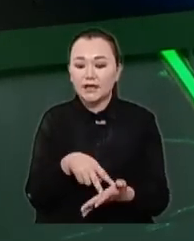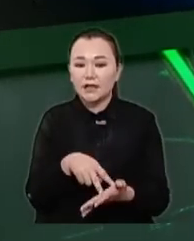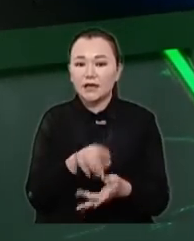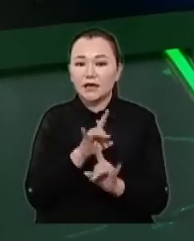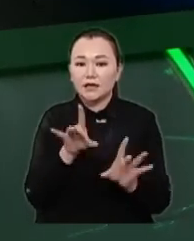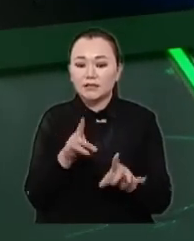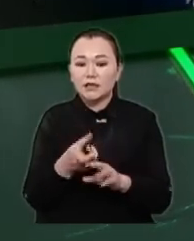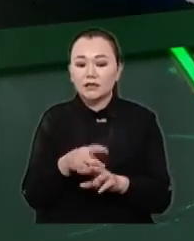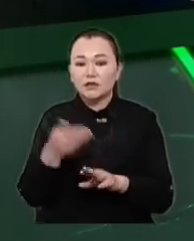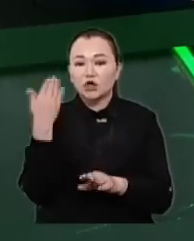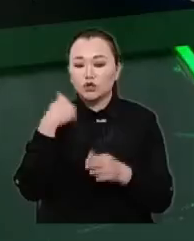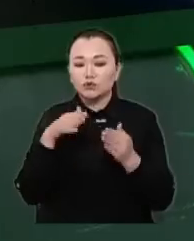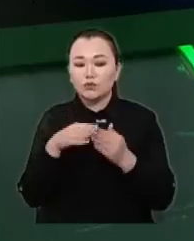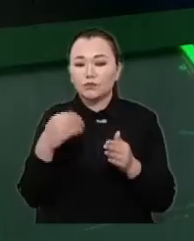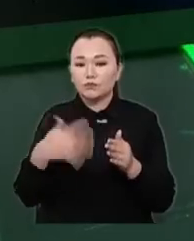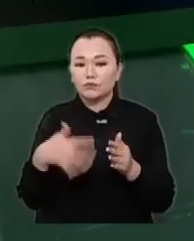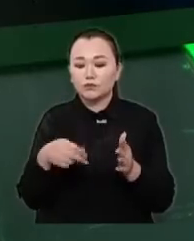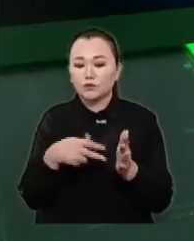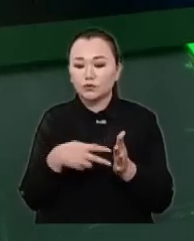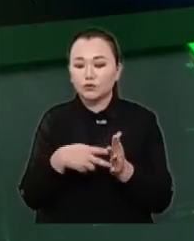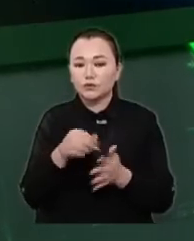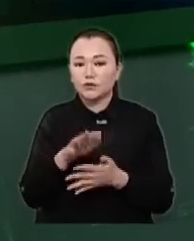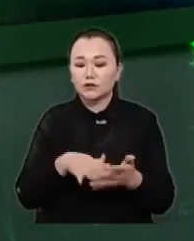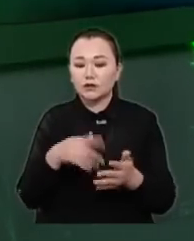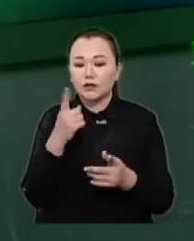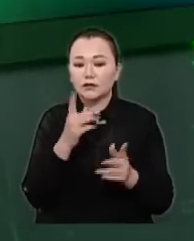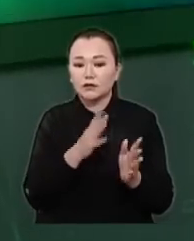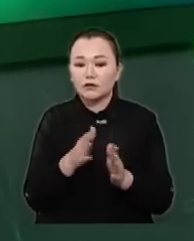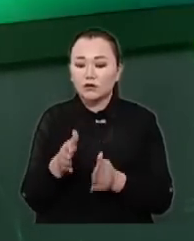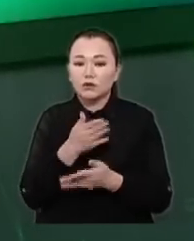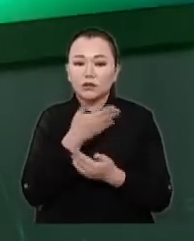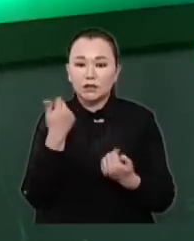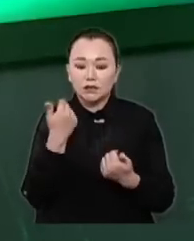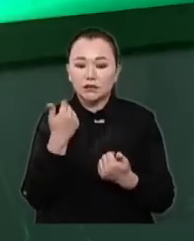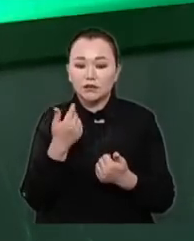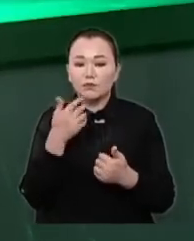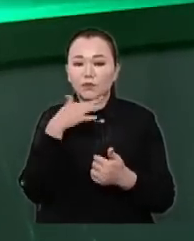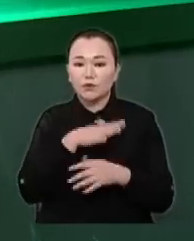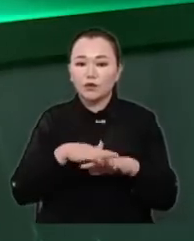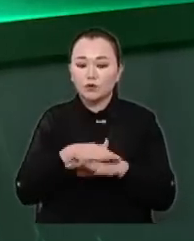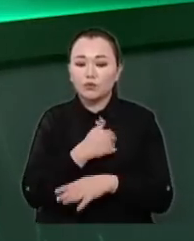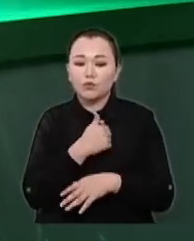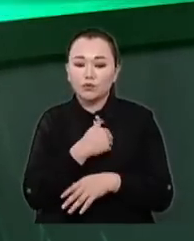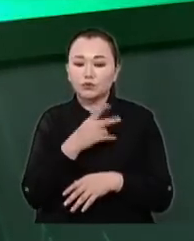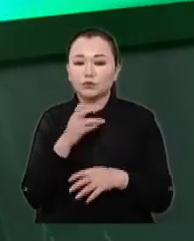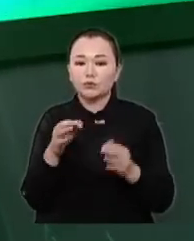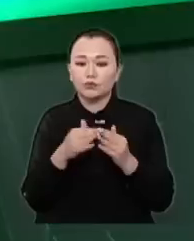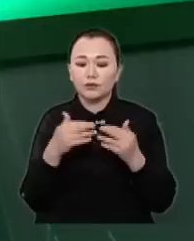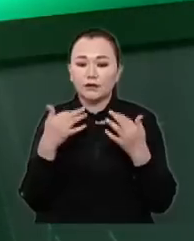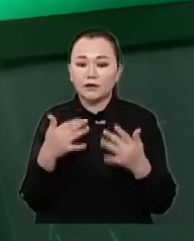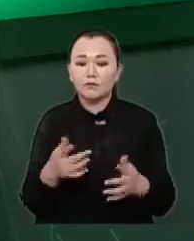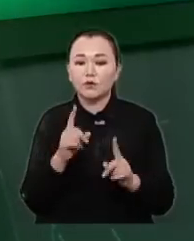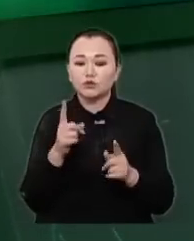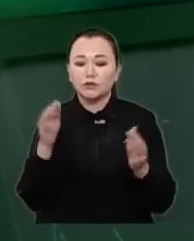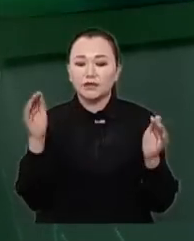Алайда бұған дейін шарықтаған үйдің құны әлі де болса бір қалыпқа түскен жоқ. Көпшілік қалағанымен үйге деген сұраныстың